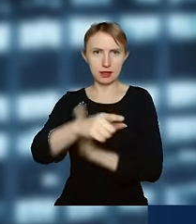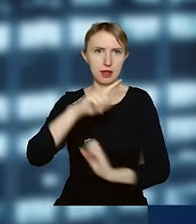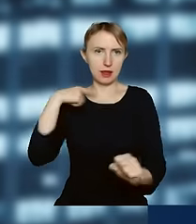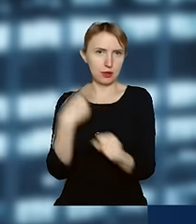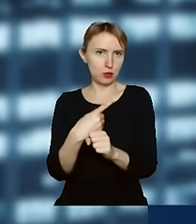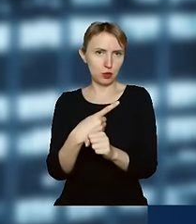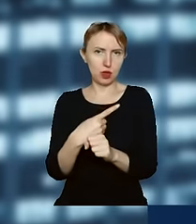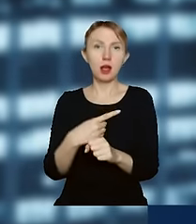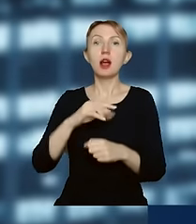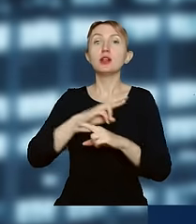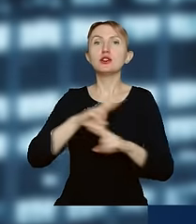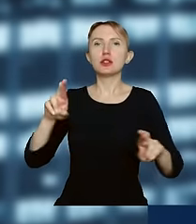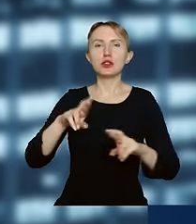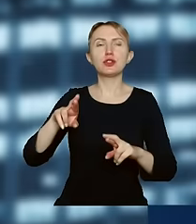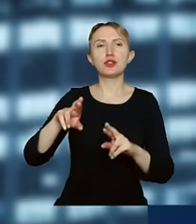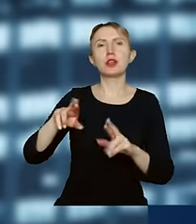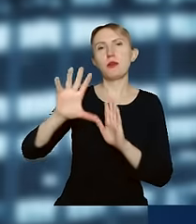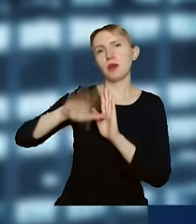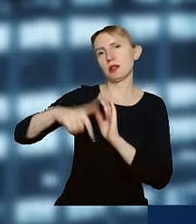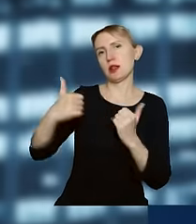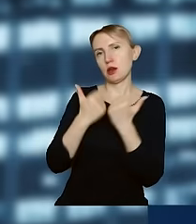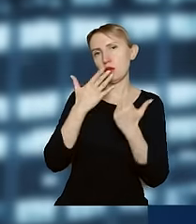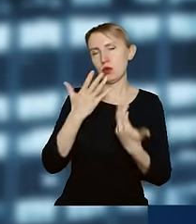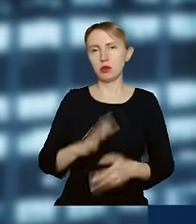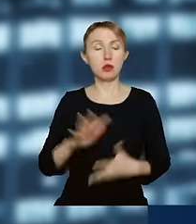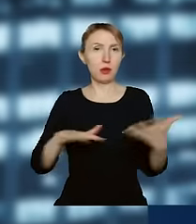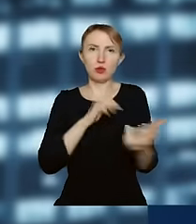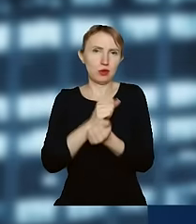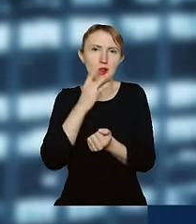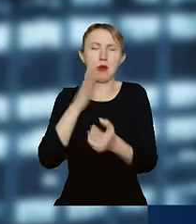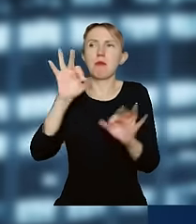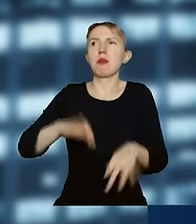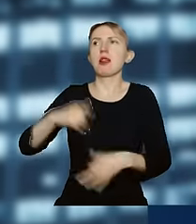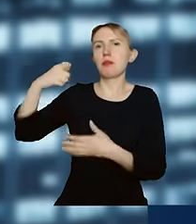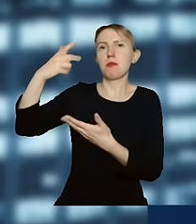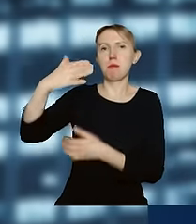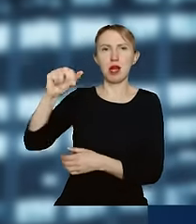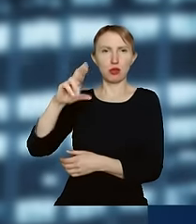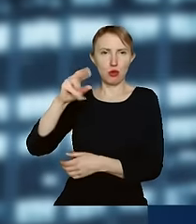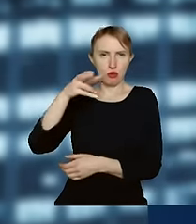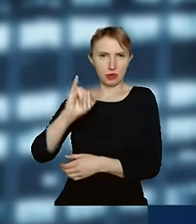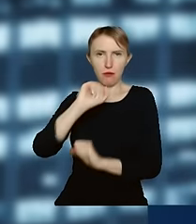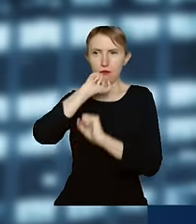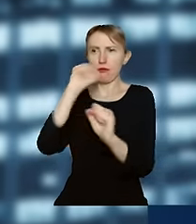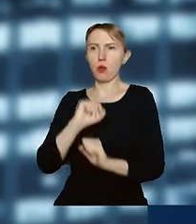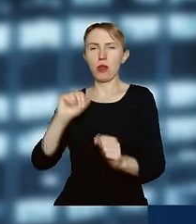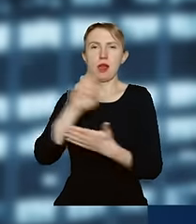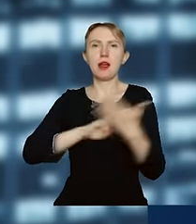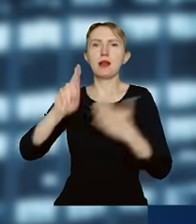Krakowa w rozmowie z RMF FM. Oczywiście to są absurdalne zarzuty. Pan prezydent Majchrowski w życiu na oczy Rady